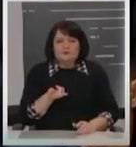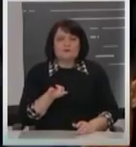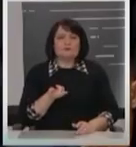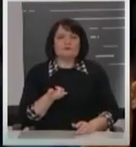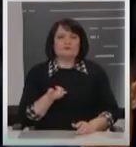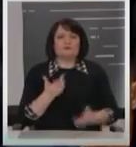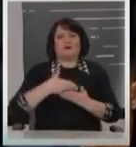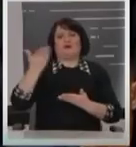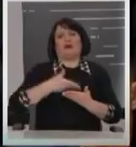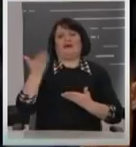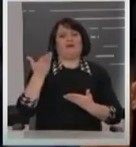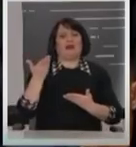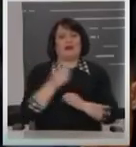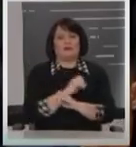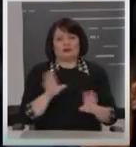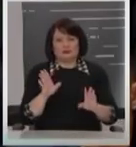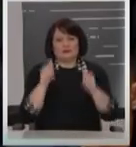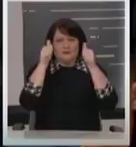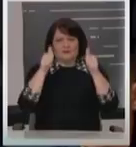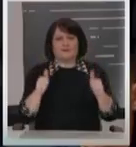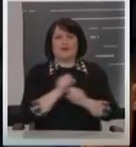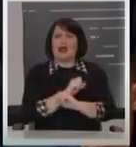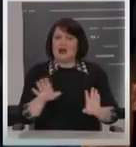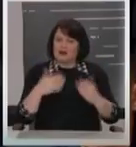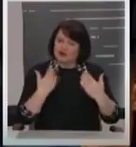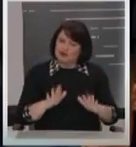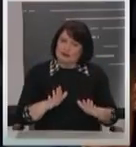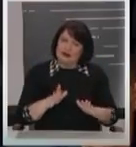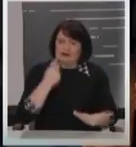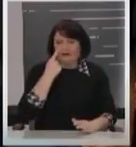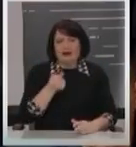σε δημοσιεύματα εφημερίδων, σε ανακοινώσεις.